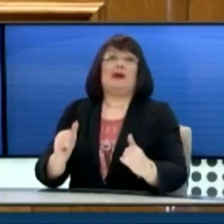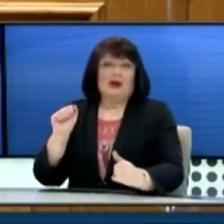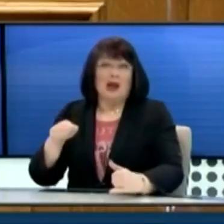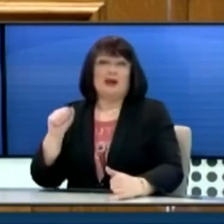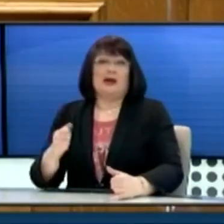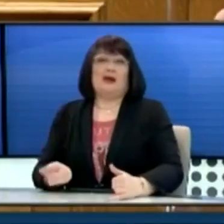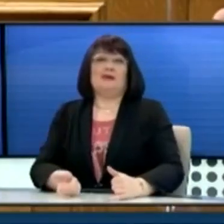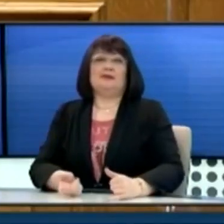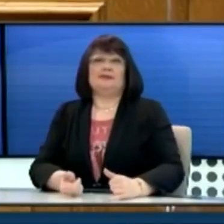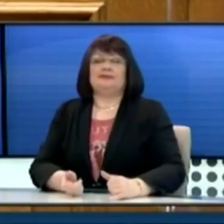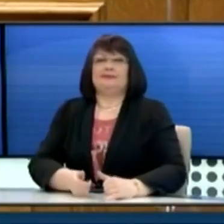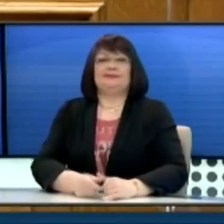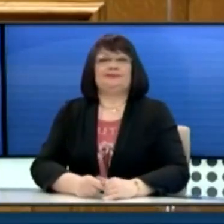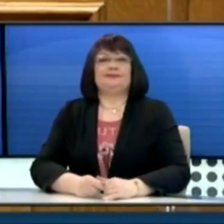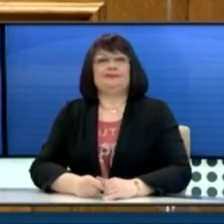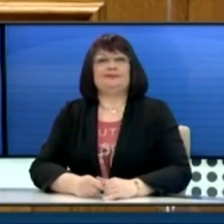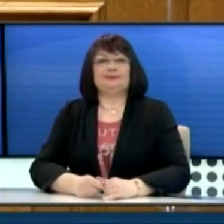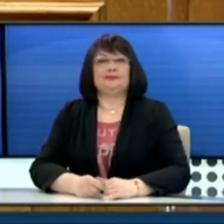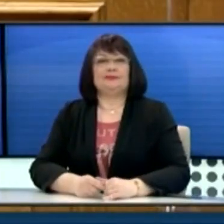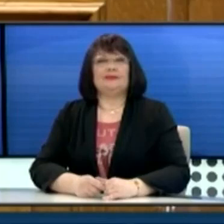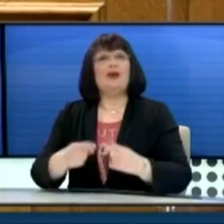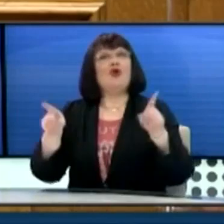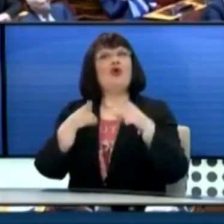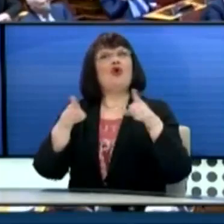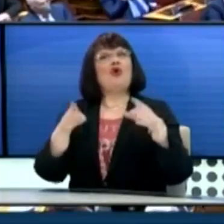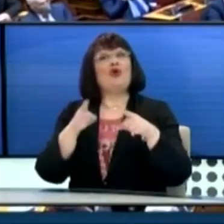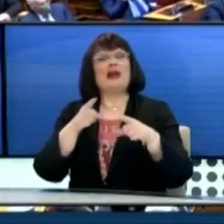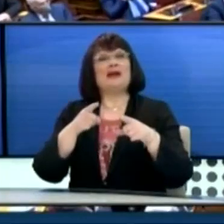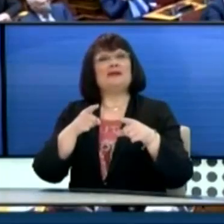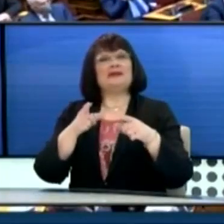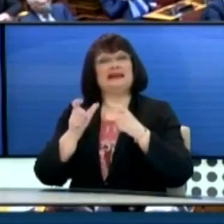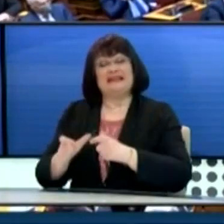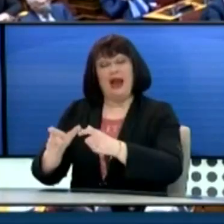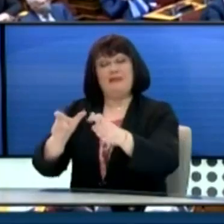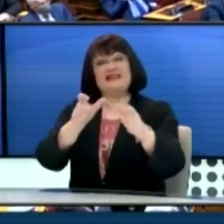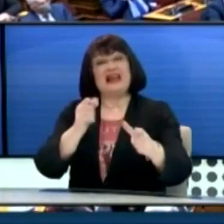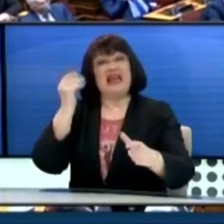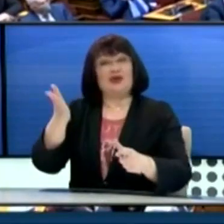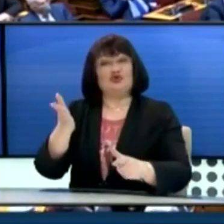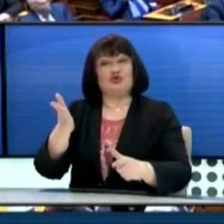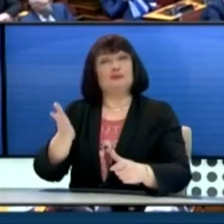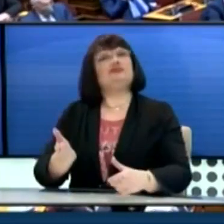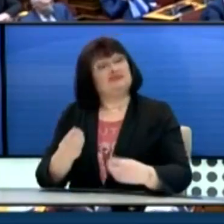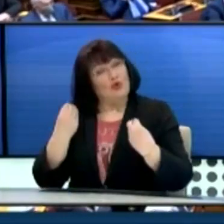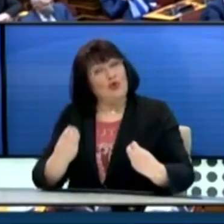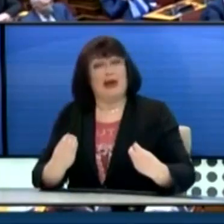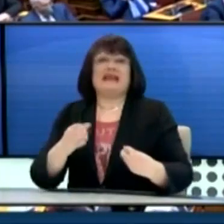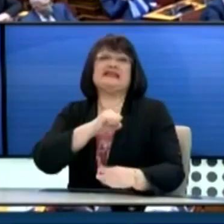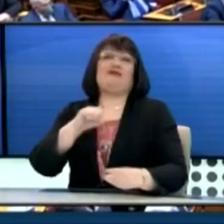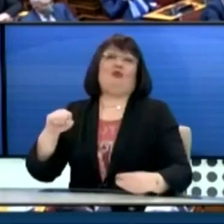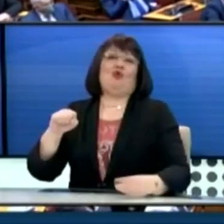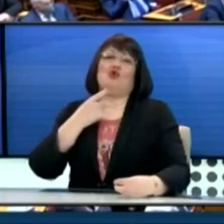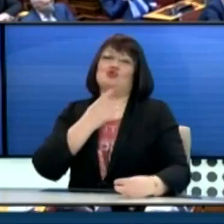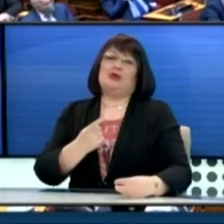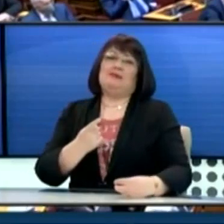με αποστάσεις. Ήταν πολύ ωραίος δίσκος του Σαββόπουλου, το τραπεζάκι έξω. Να τον ακούσετε. Ήταν πολύ ωραίος δίσκος. Να